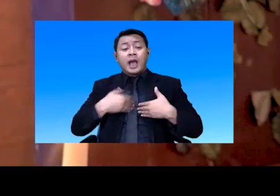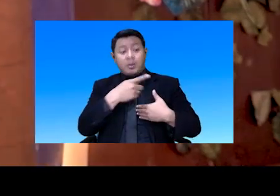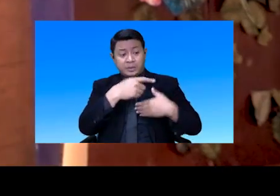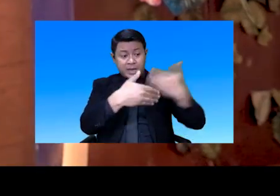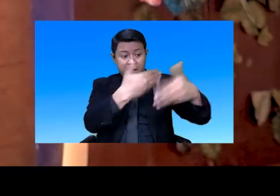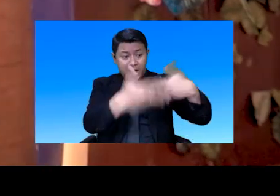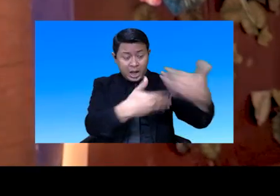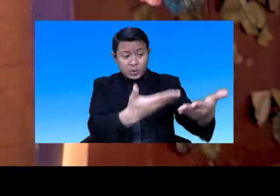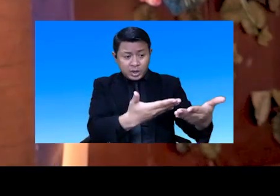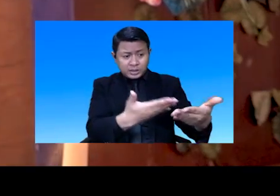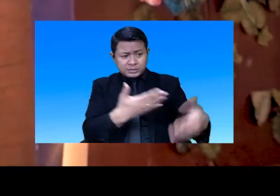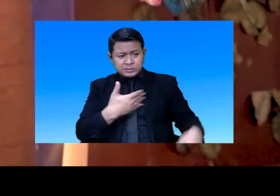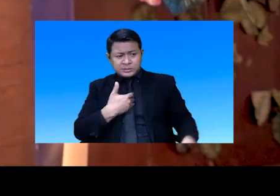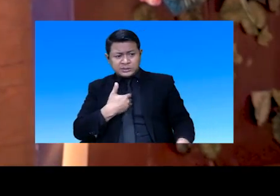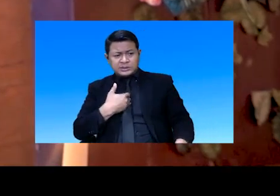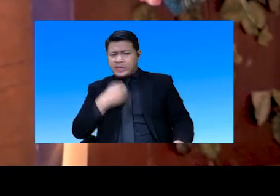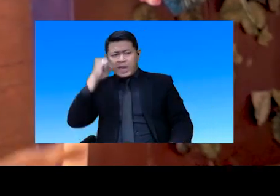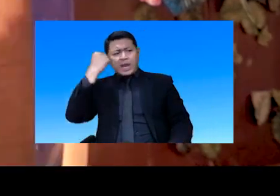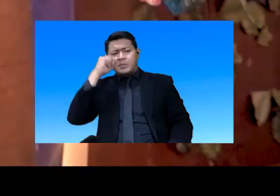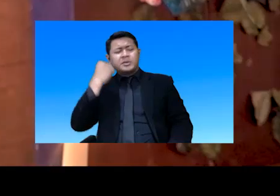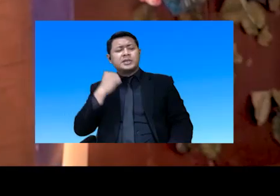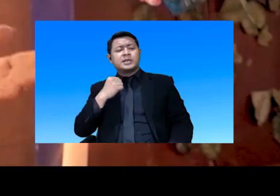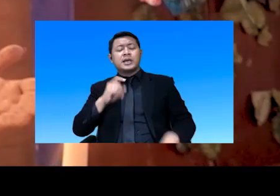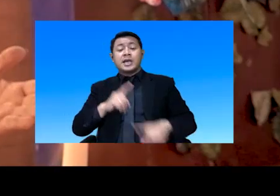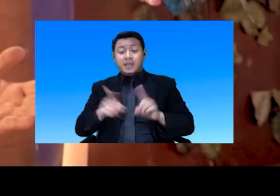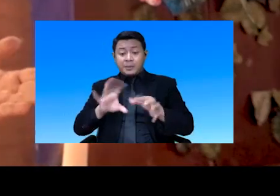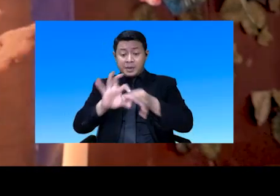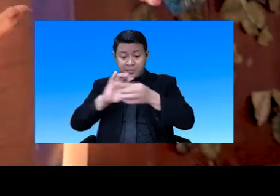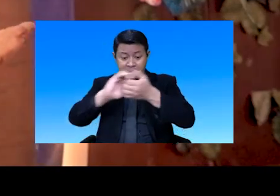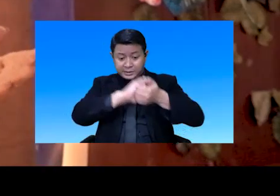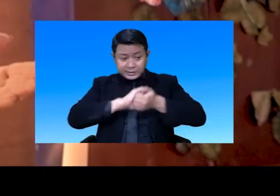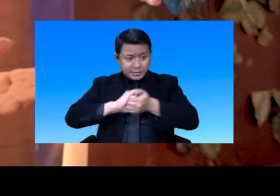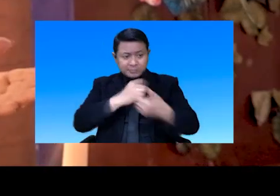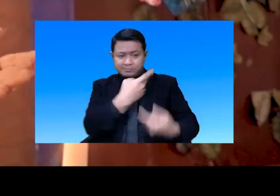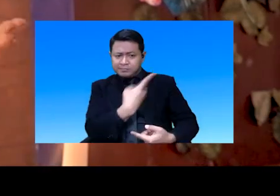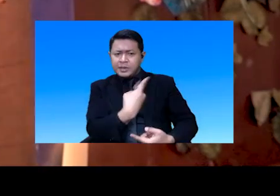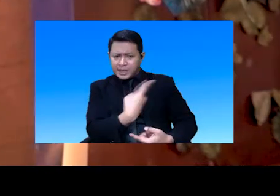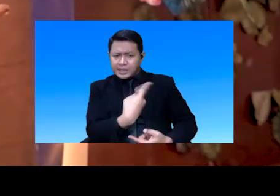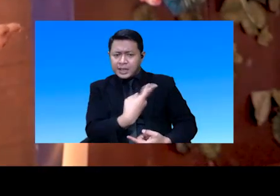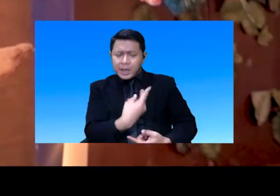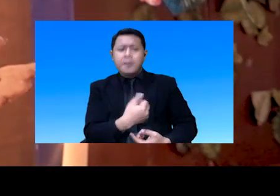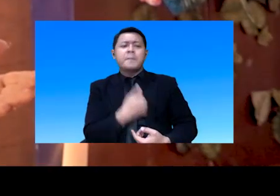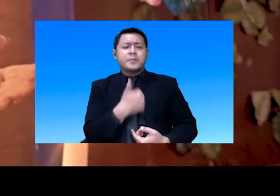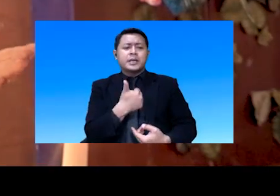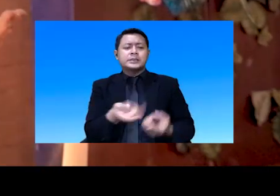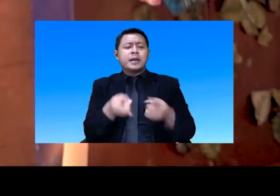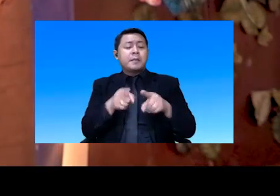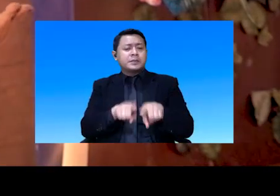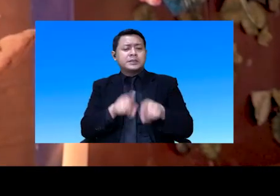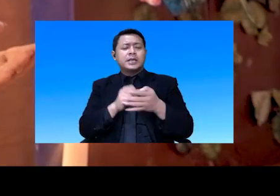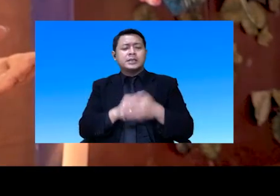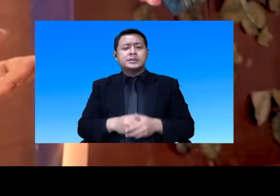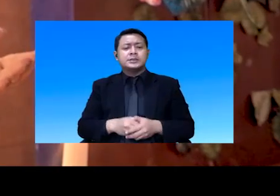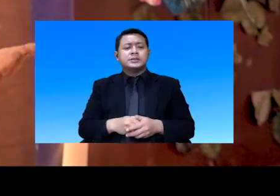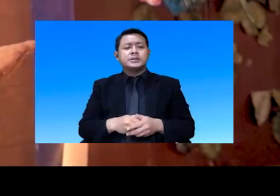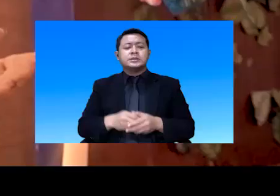lakukan, saya yang gak bisa. Tapi bersama-sama kita bisa menjadi